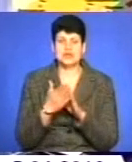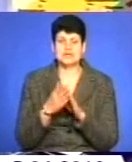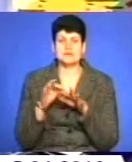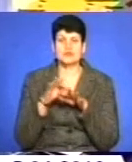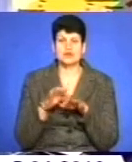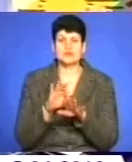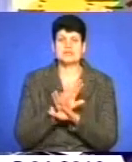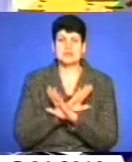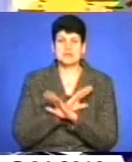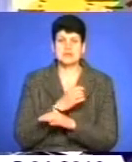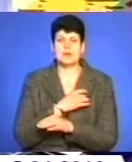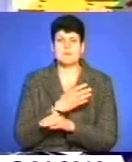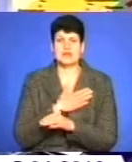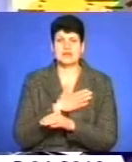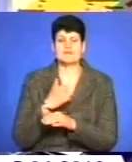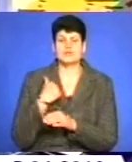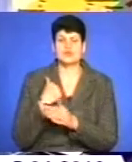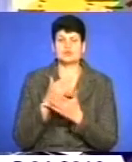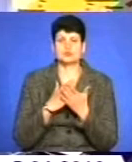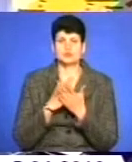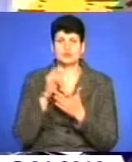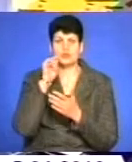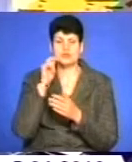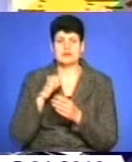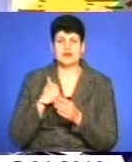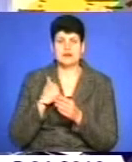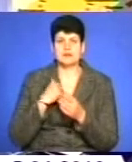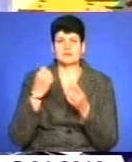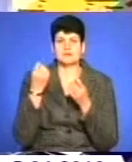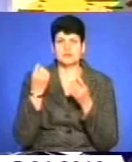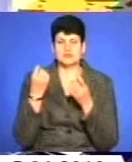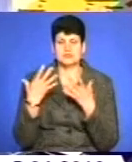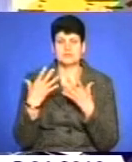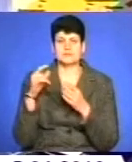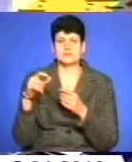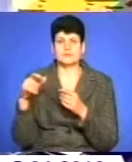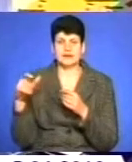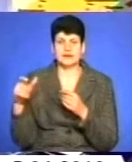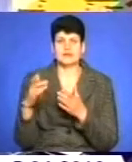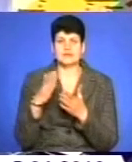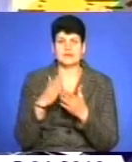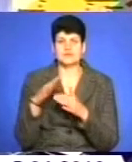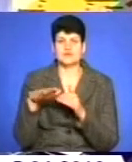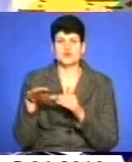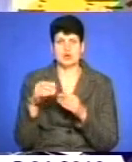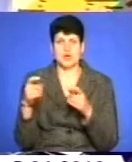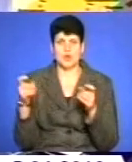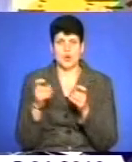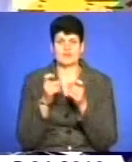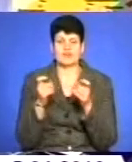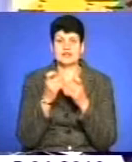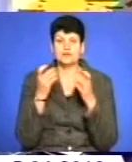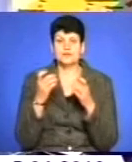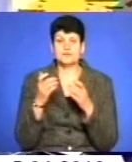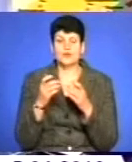загибелі і поранення як військовослужбовців української армії, так і цивільних беззахисних осіб, котрі перебувають у зоні конфлікту.